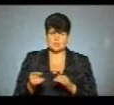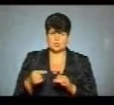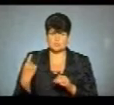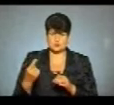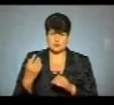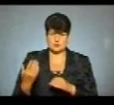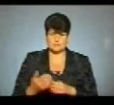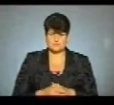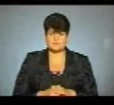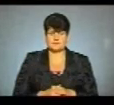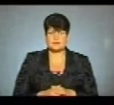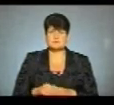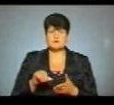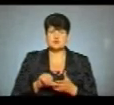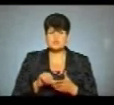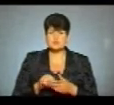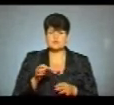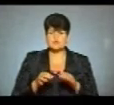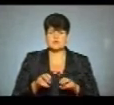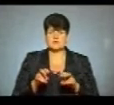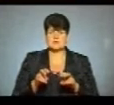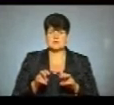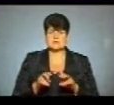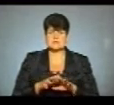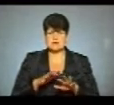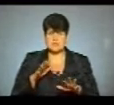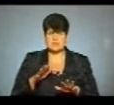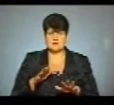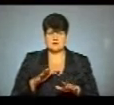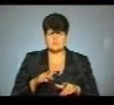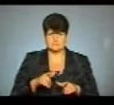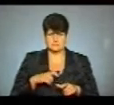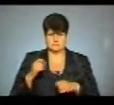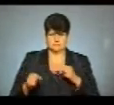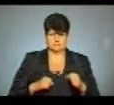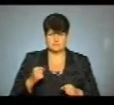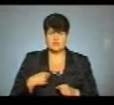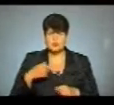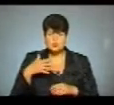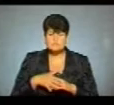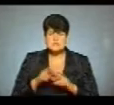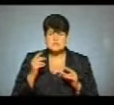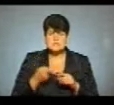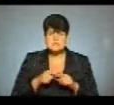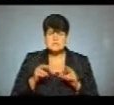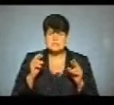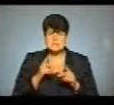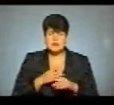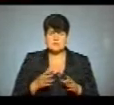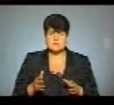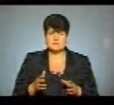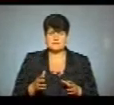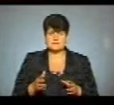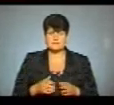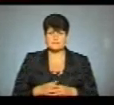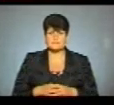області. Присутні у судовій залі жителі Возилова на рішення суду відреагували так. Ви розумієте, що все неправильно, що ви не розумієте.